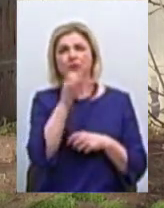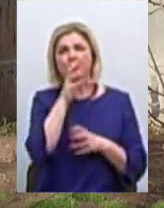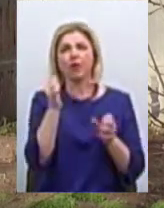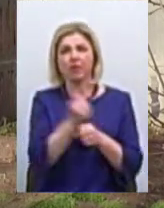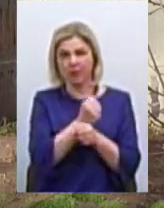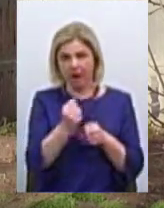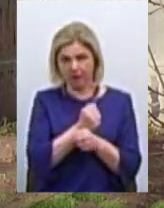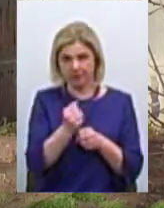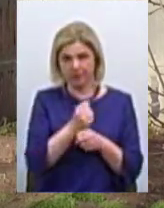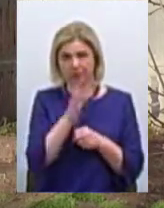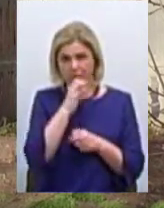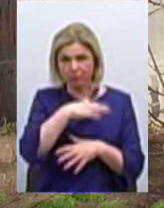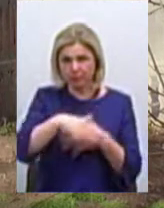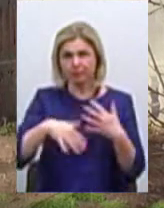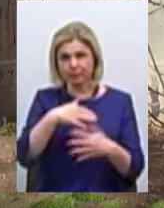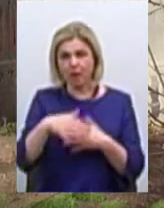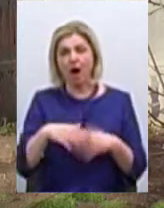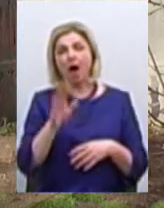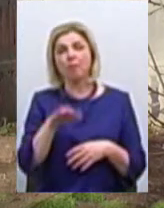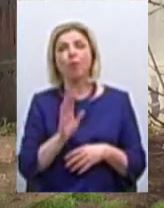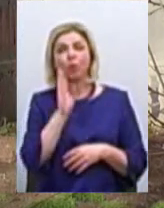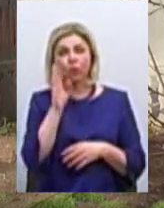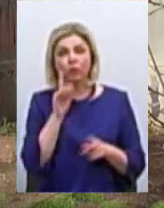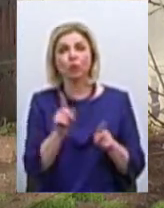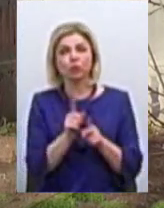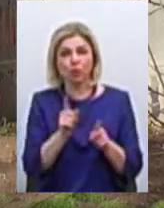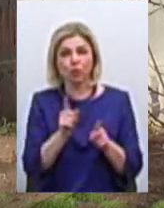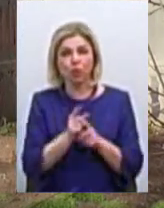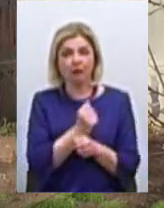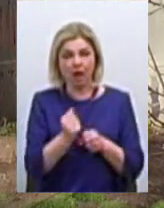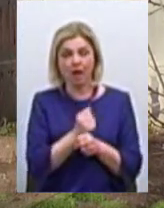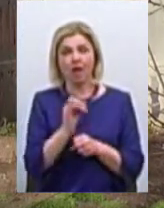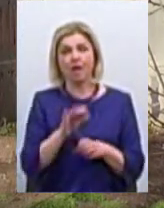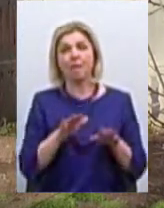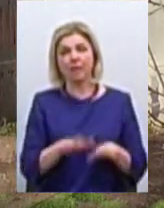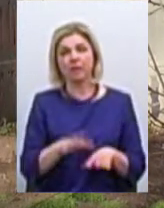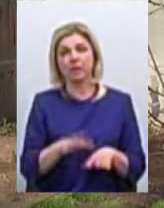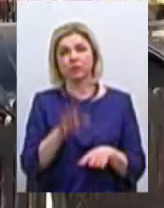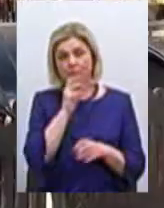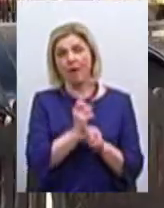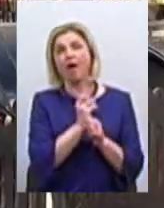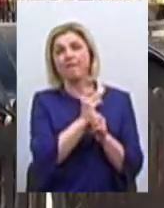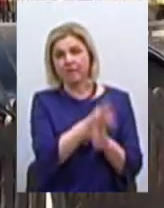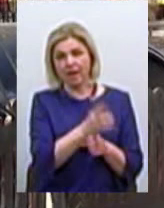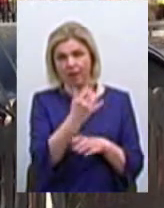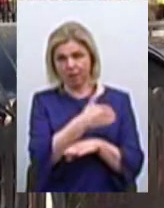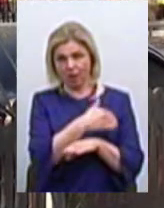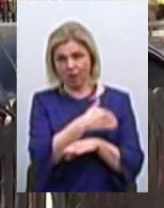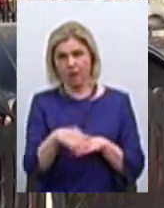між собою. Потім зранку вони теж билися, і місцеві собаки з водоканалу її вигнали на двір. Це майже